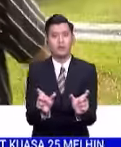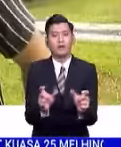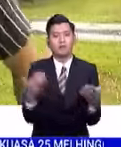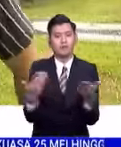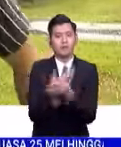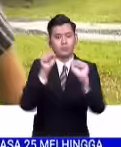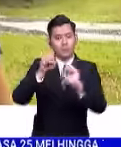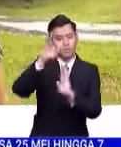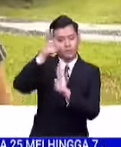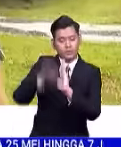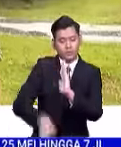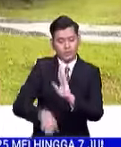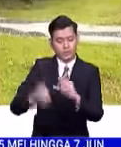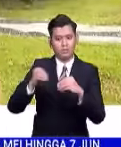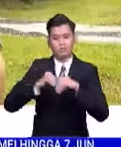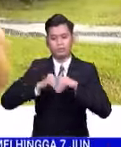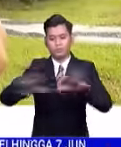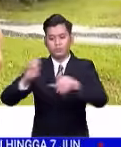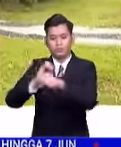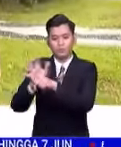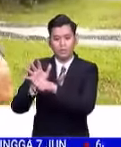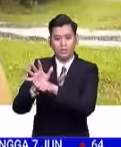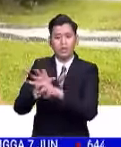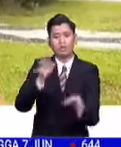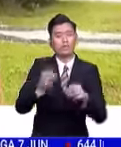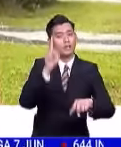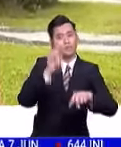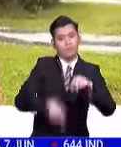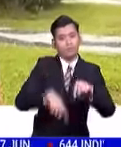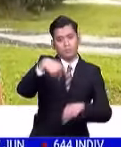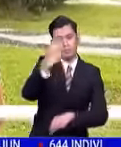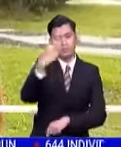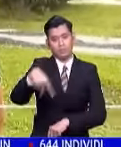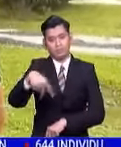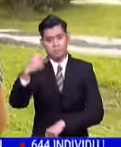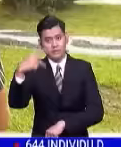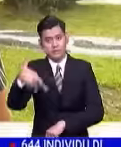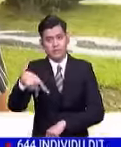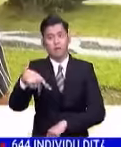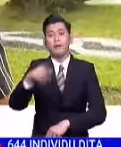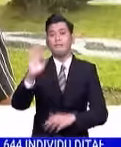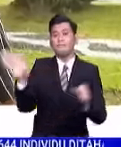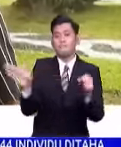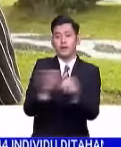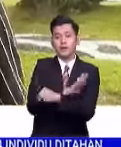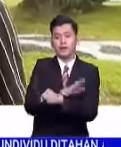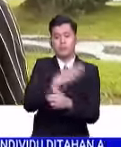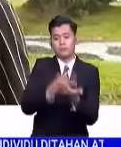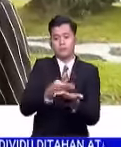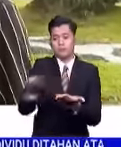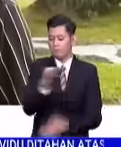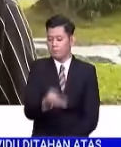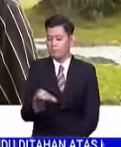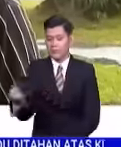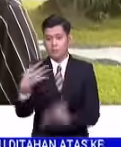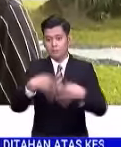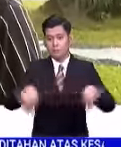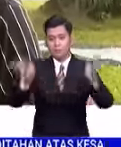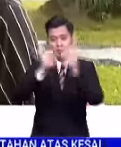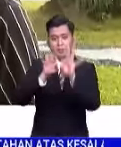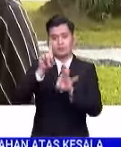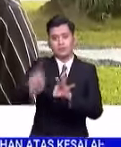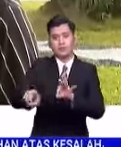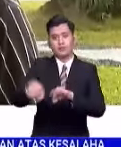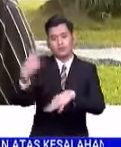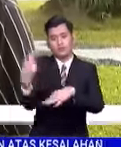satu lagi, kalau kata tak boleh buat PKP penuh pun, just kalau nak beli barang ke apa tu, lagi baik online lah